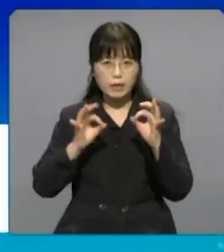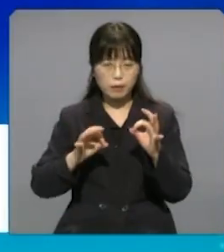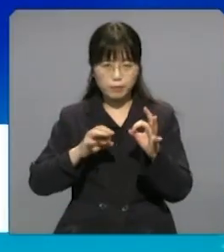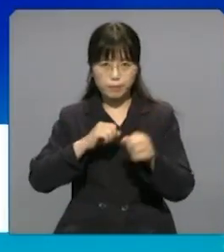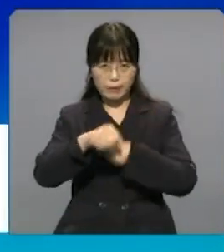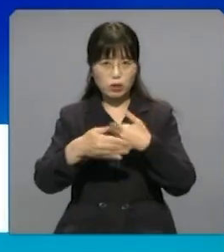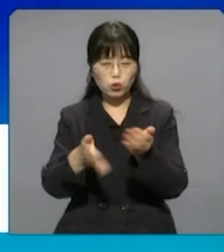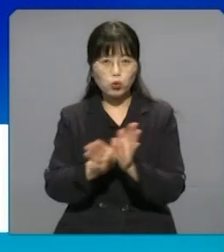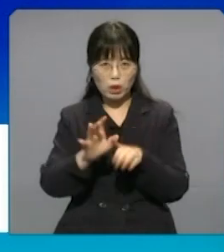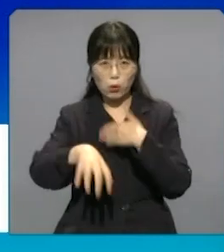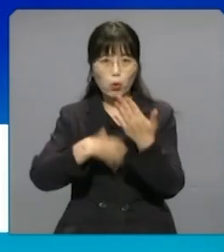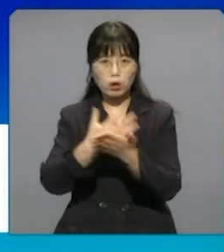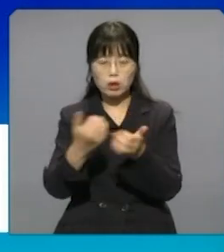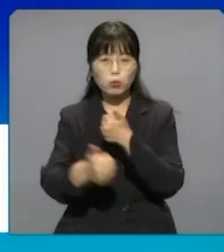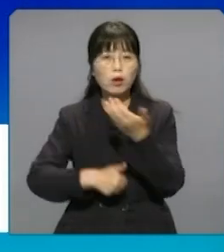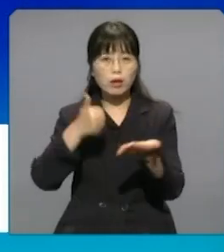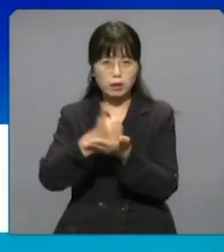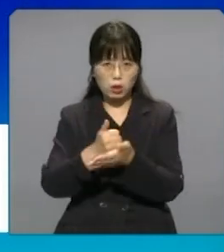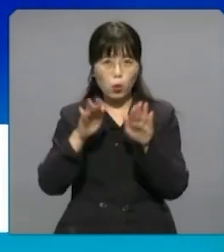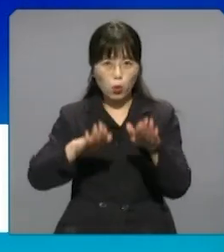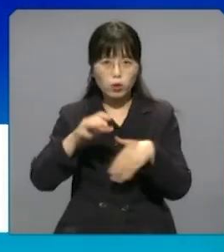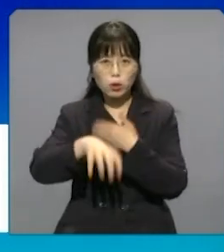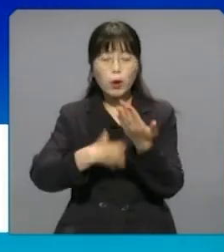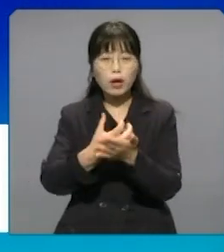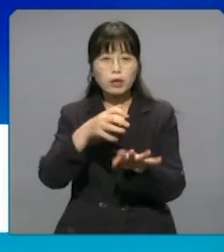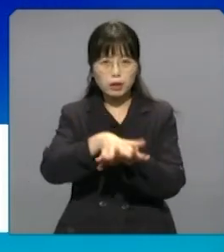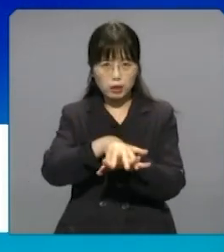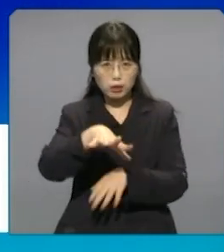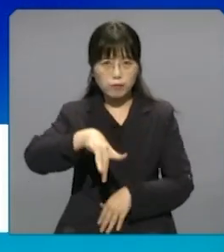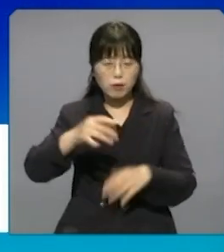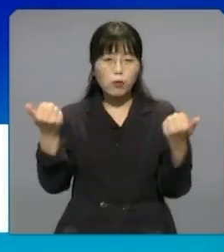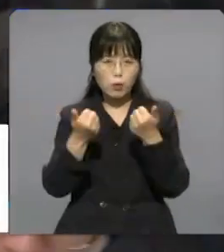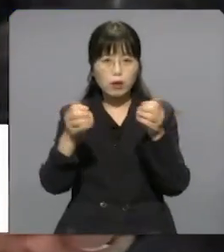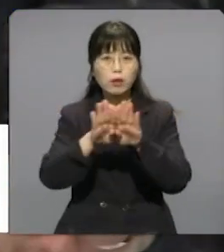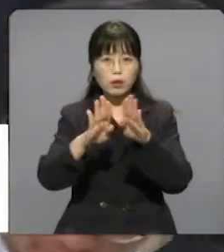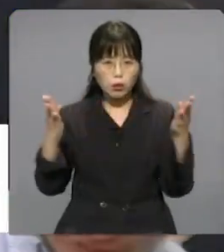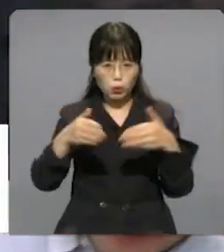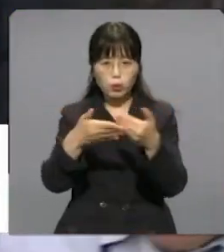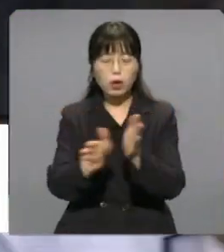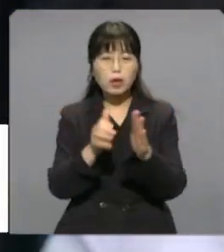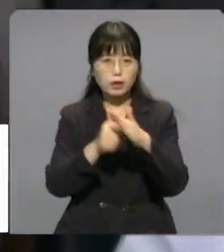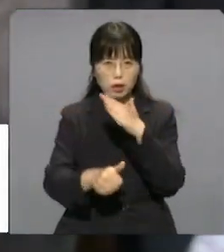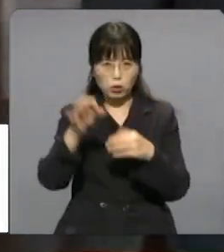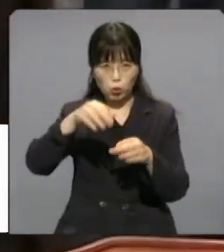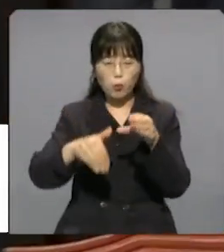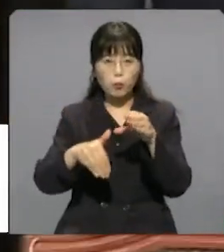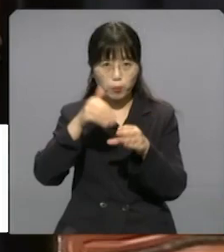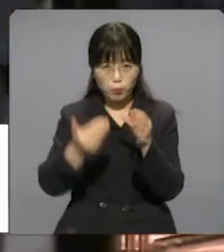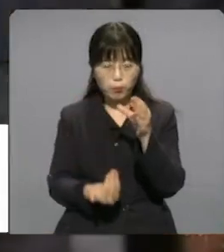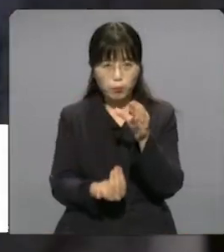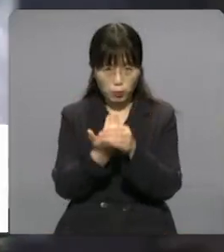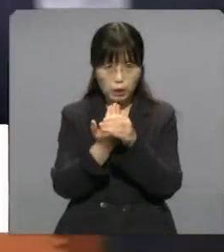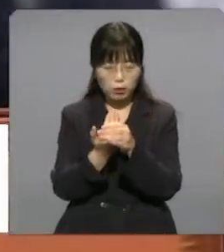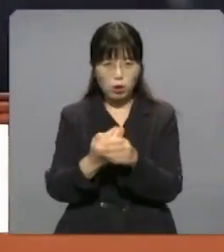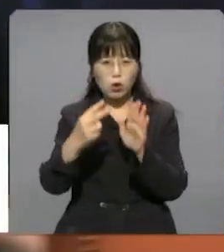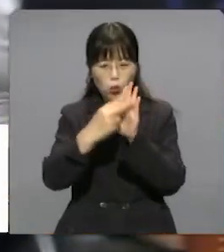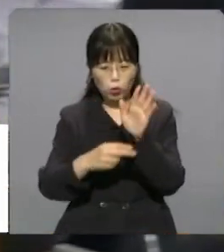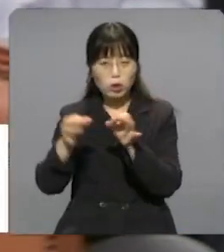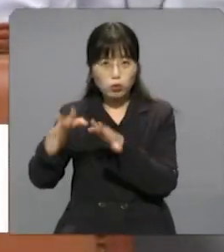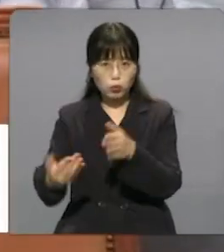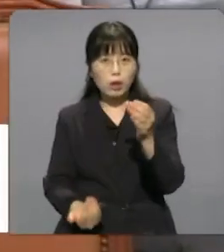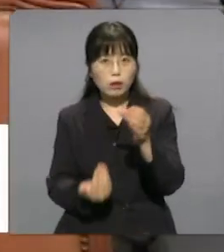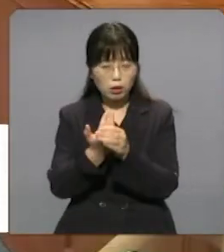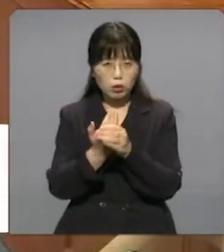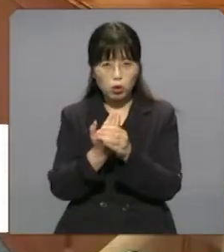김은경 더불어민주당 혁신위원장이 오늘 혁신기구 첫 회의를 열고 전당대회 돈봉투 사건, 국회의원 코인 투자